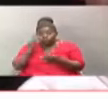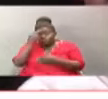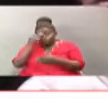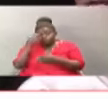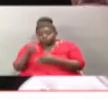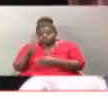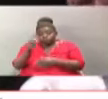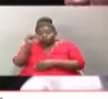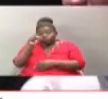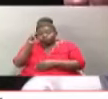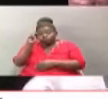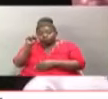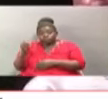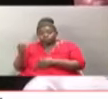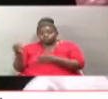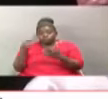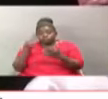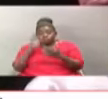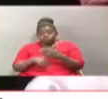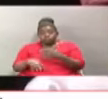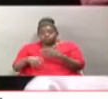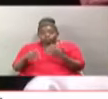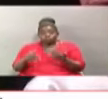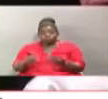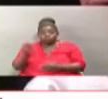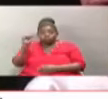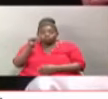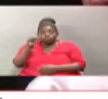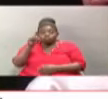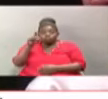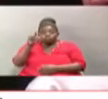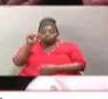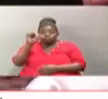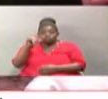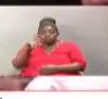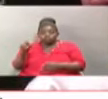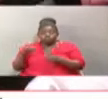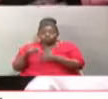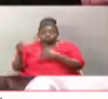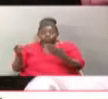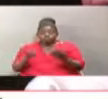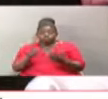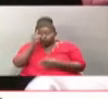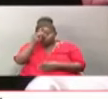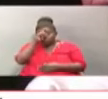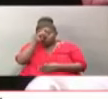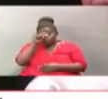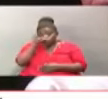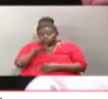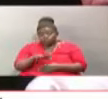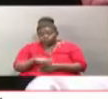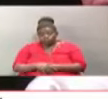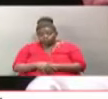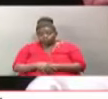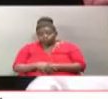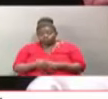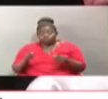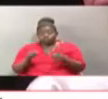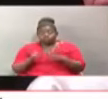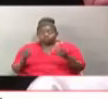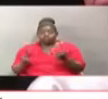yaniriza kutwasomanga ko saidi sidi ngamwaniriza mulubiriro era ne